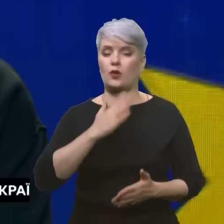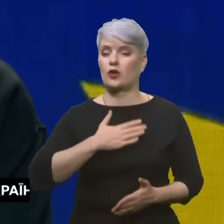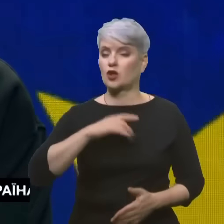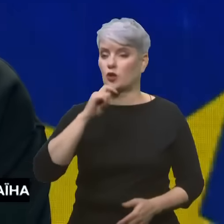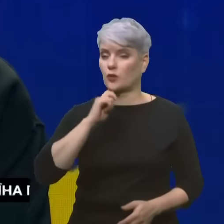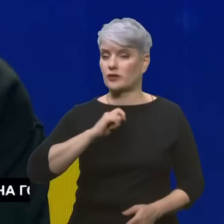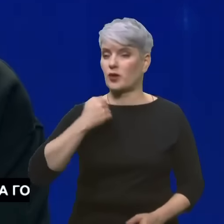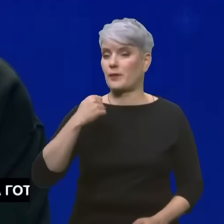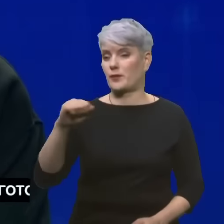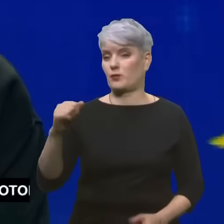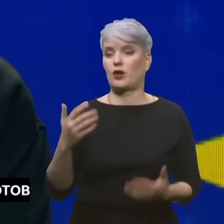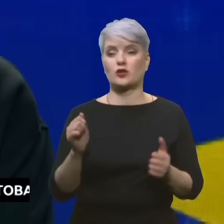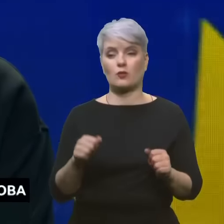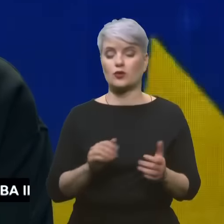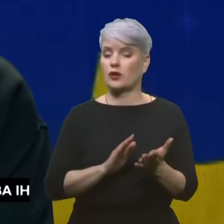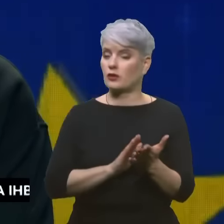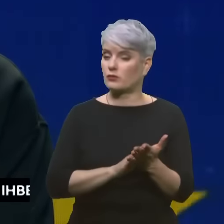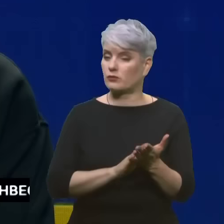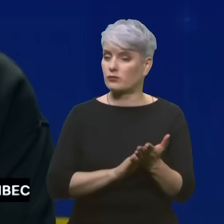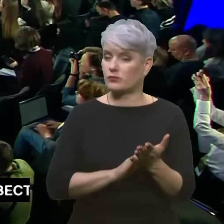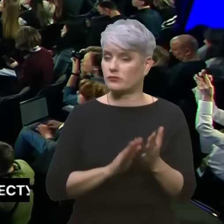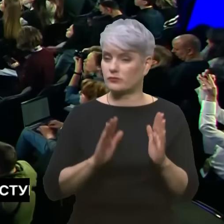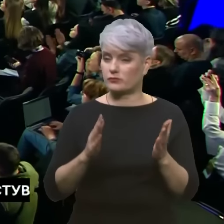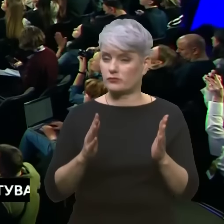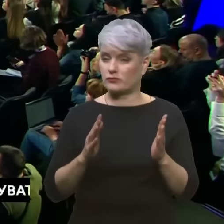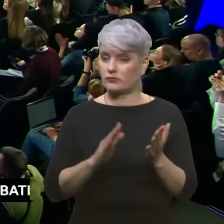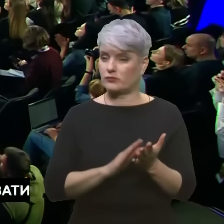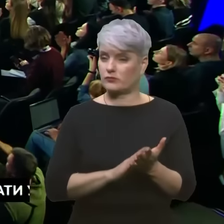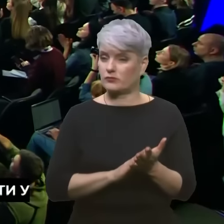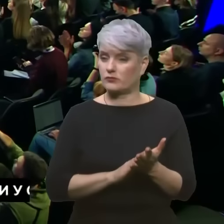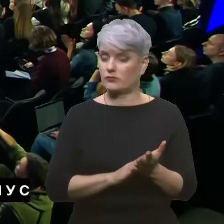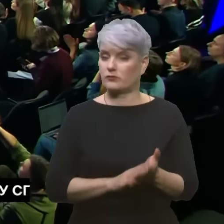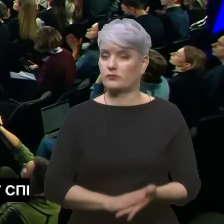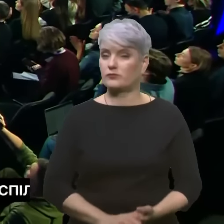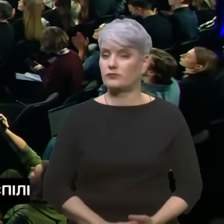їм поаплодуємо і підтримуємо. Далі.